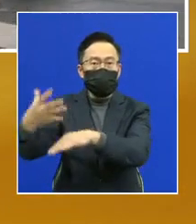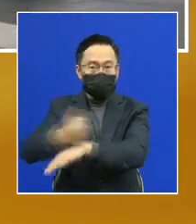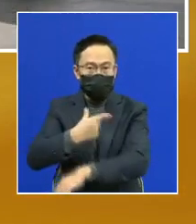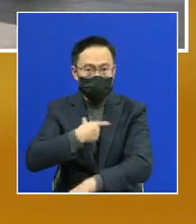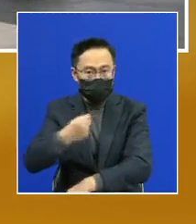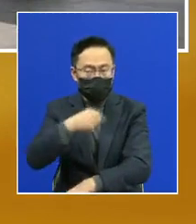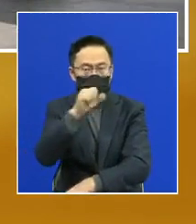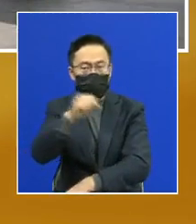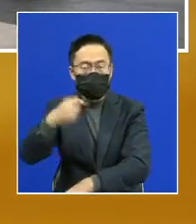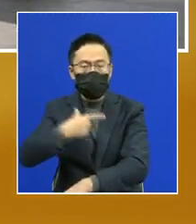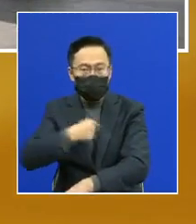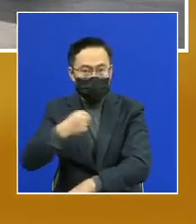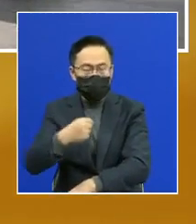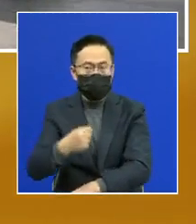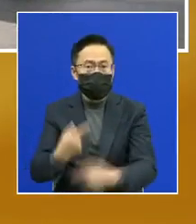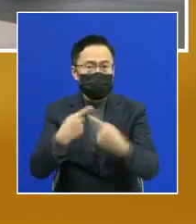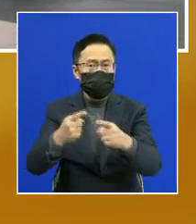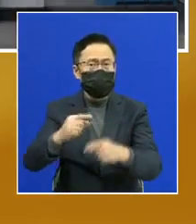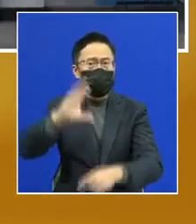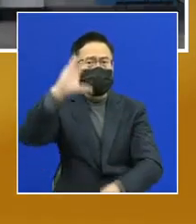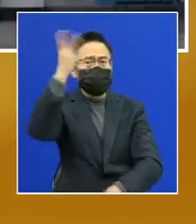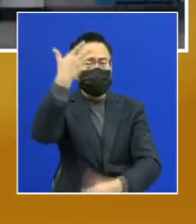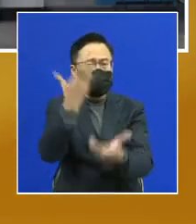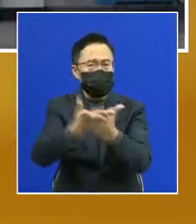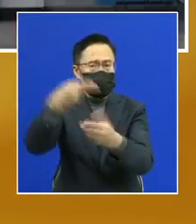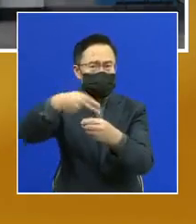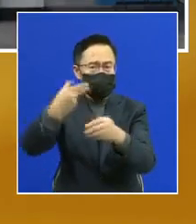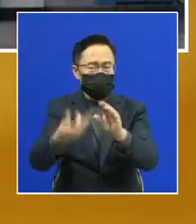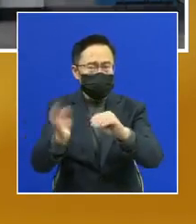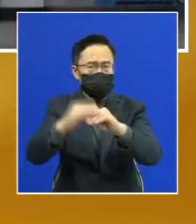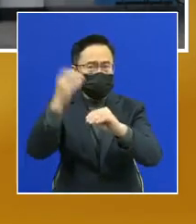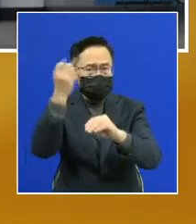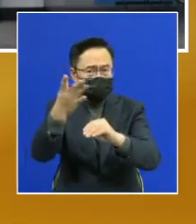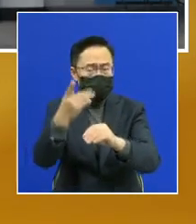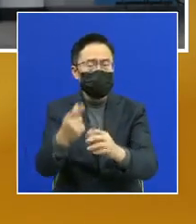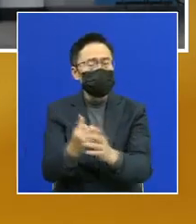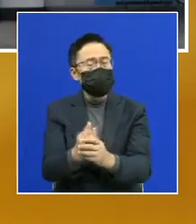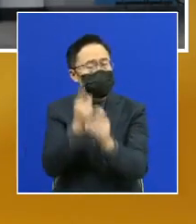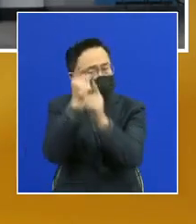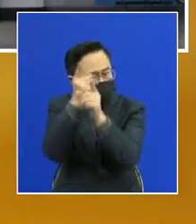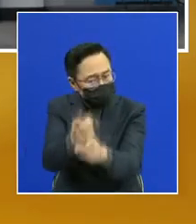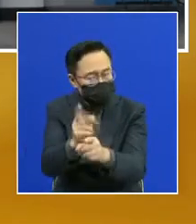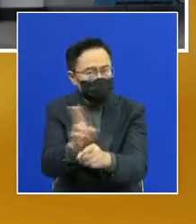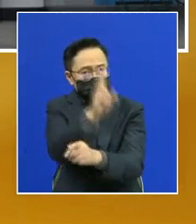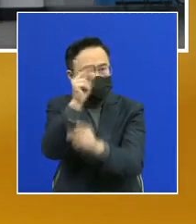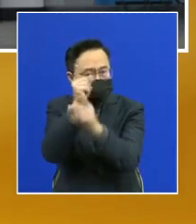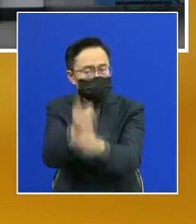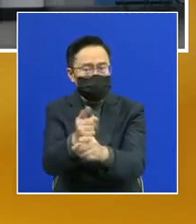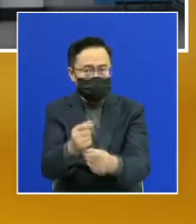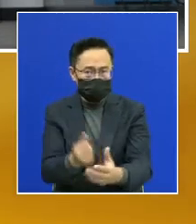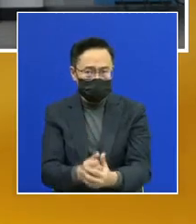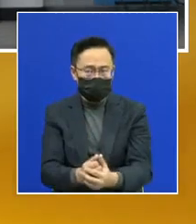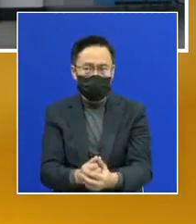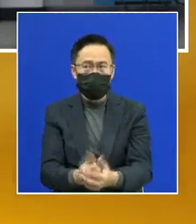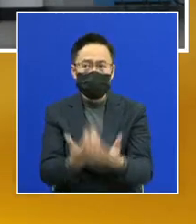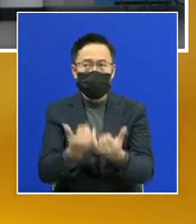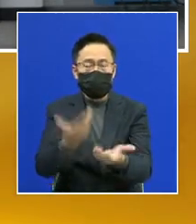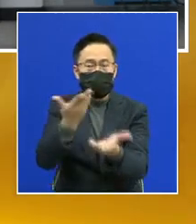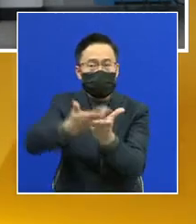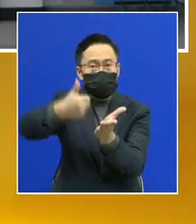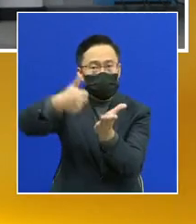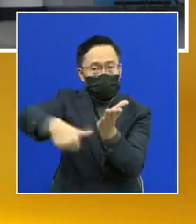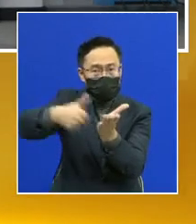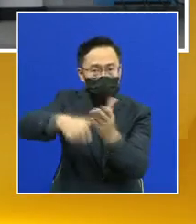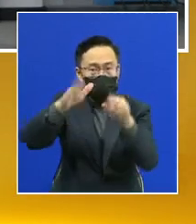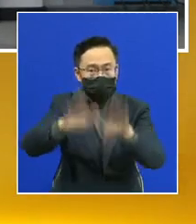สำคัญคือราคาพลังงานในระดับโลกมันสูงขึ้นจริงไหมจริงๆแล้วในขณะนี้มันมีส่วนที่ลดได้อีกไหมลดได้ภาษี